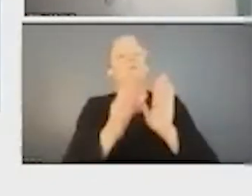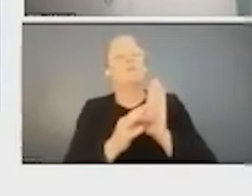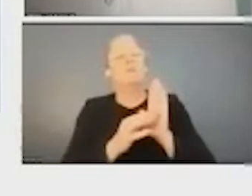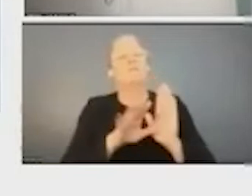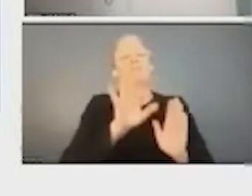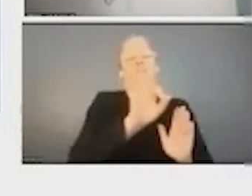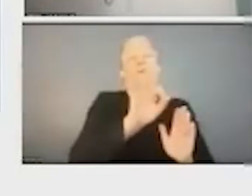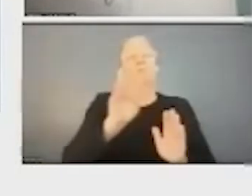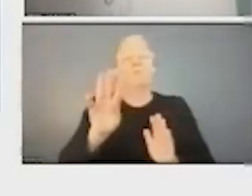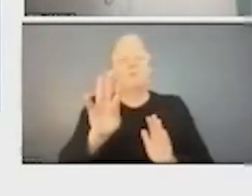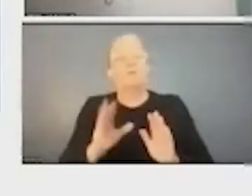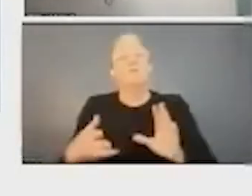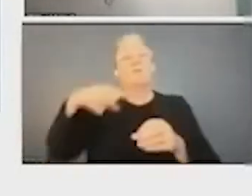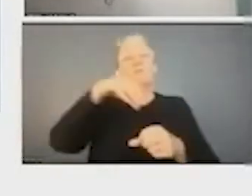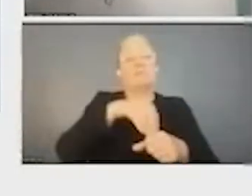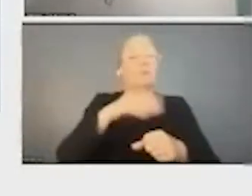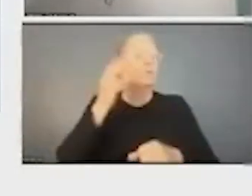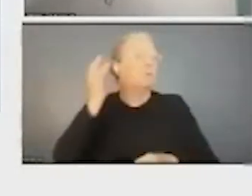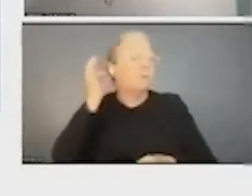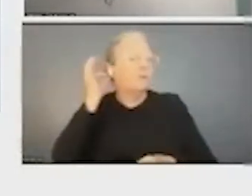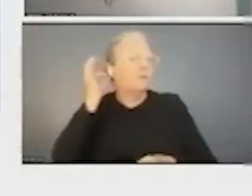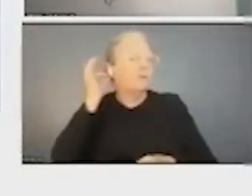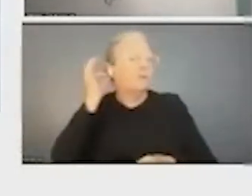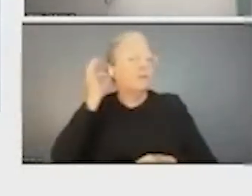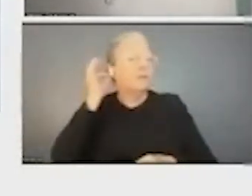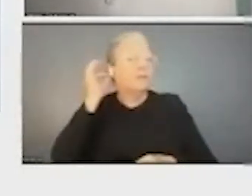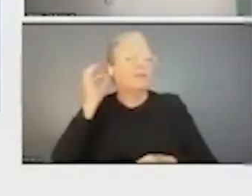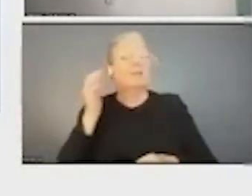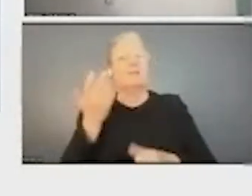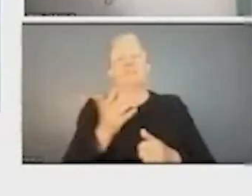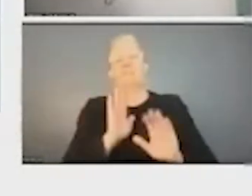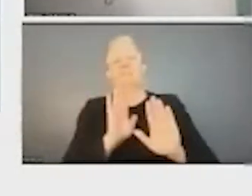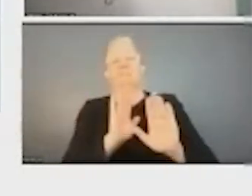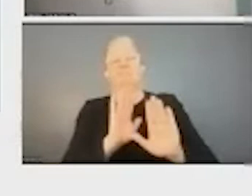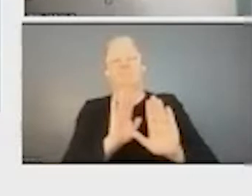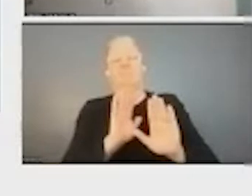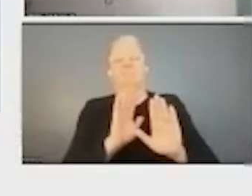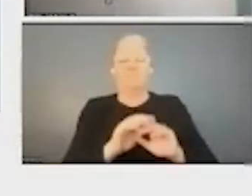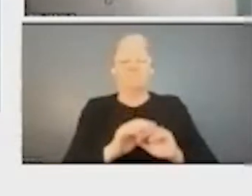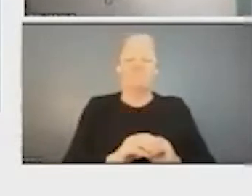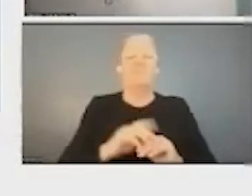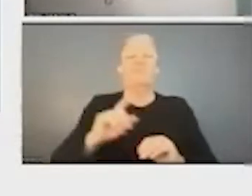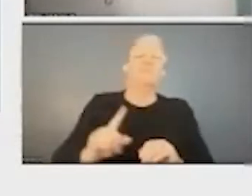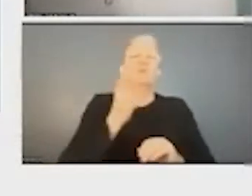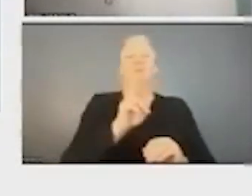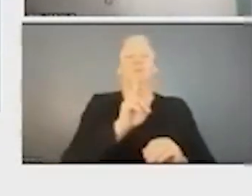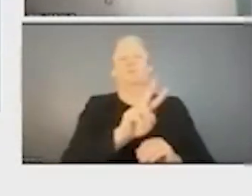وأهمية اشتراك النساء في إطار التنوع البيولوجي العالمي لما بعد